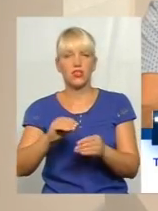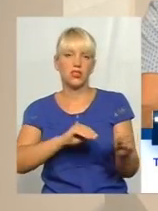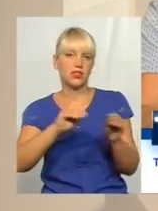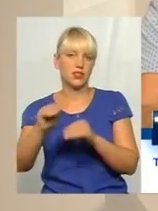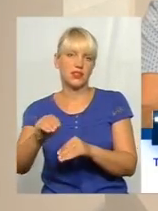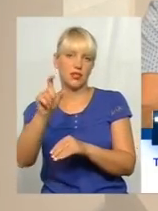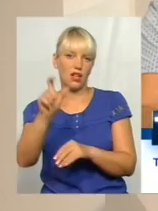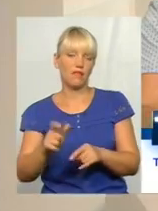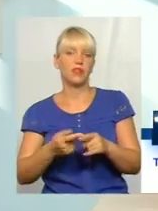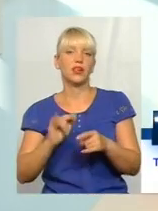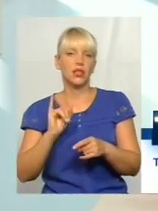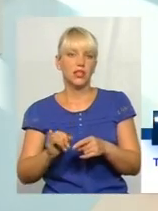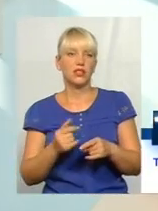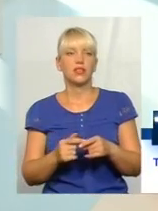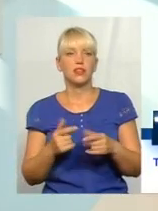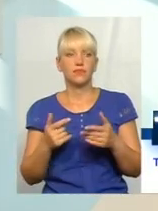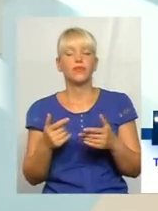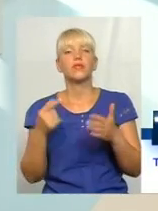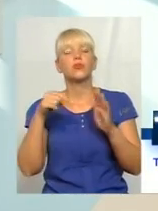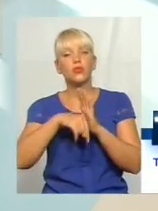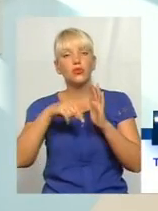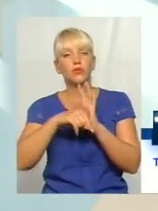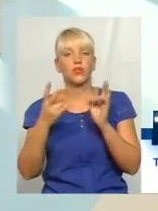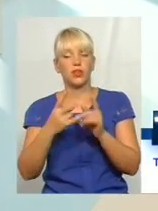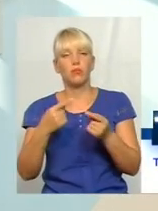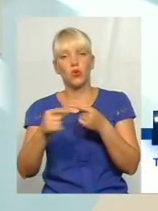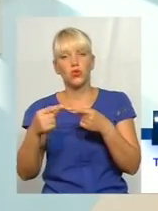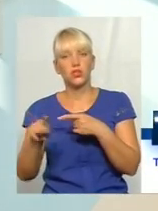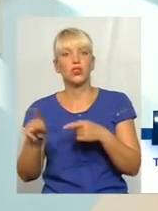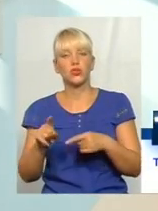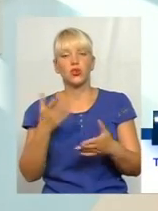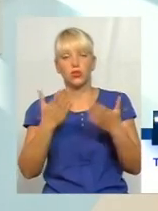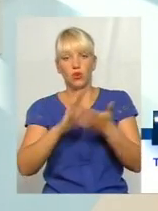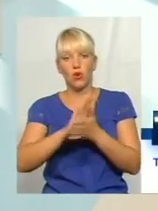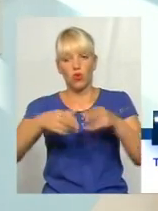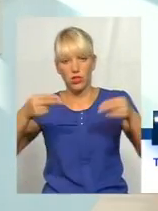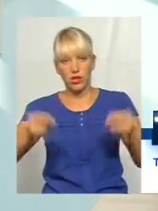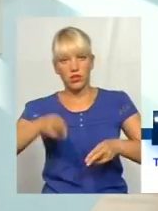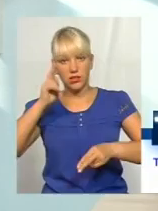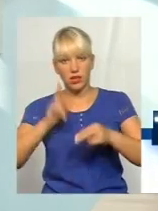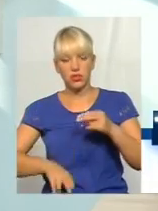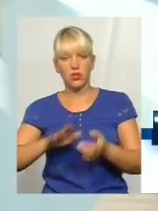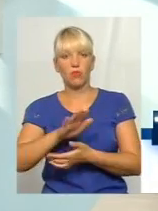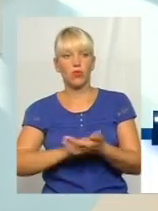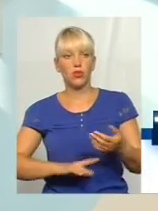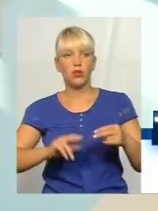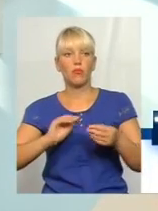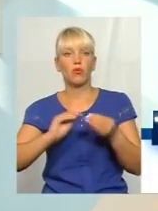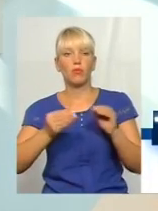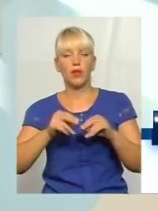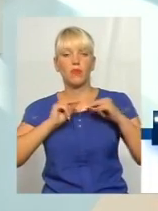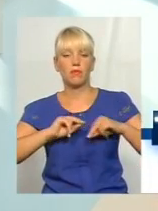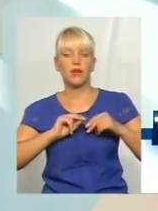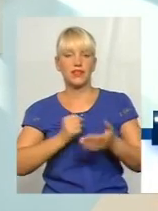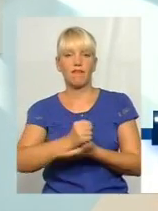пропрацевлаштуйте його саме в цю поліклі Ну і та тобто треба розрізняти перше що закінчується контракт і подальша проблема працевлаштування людини